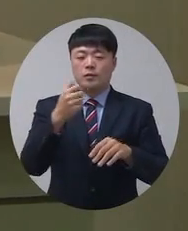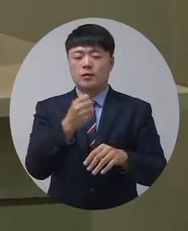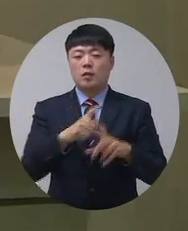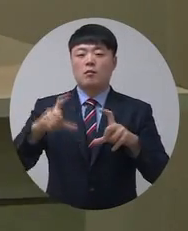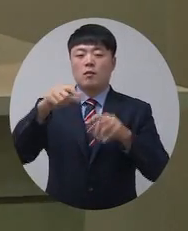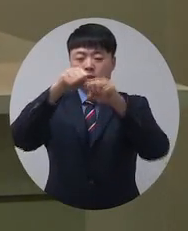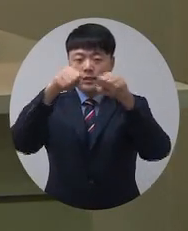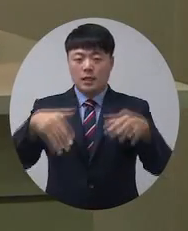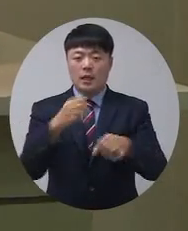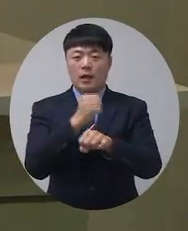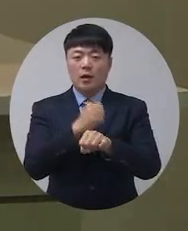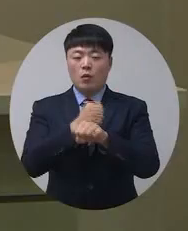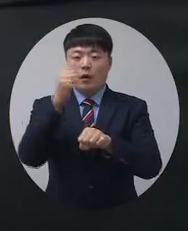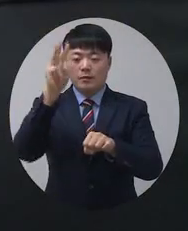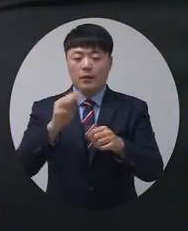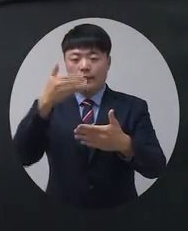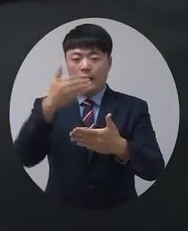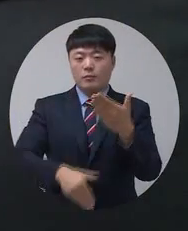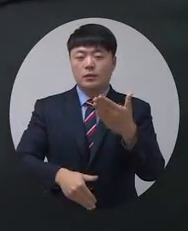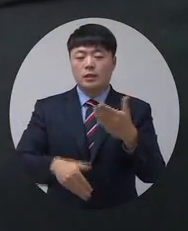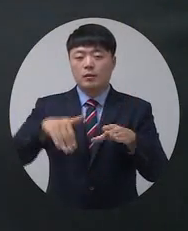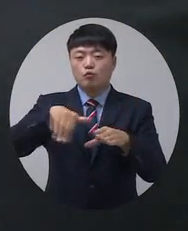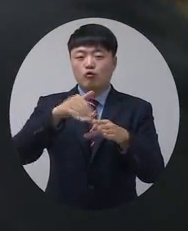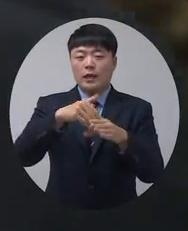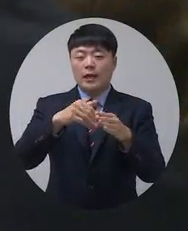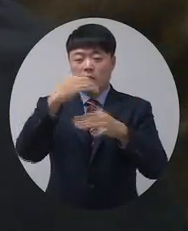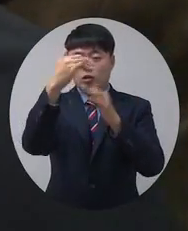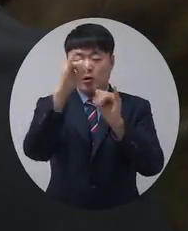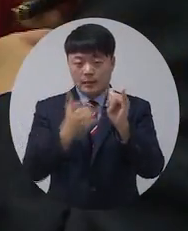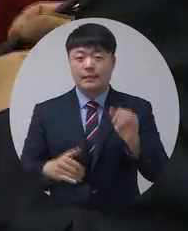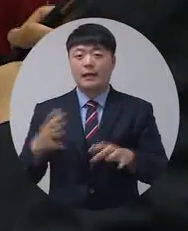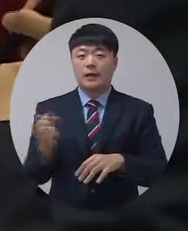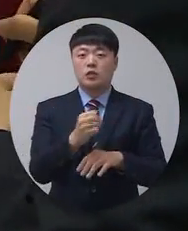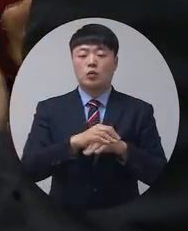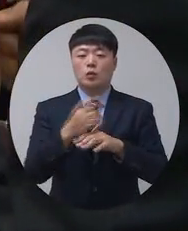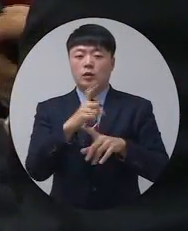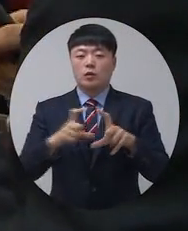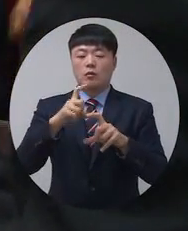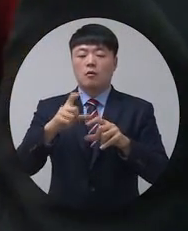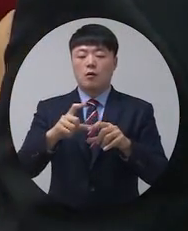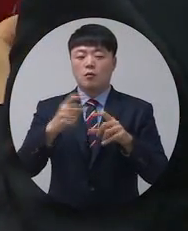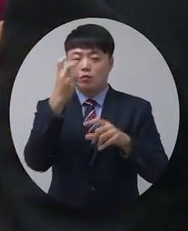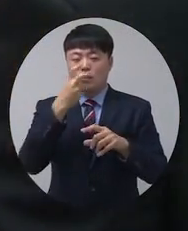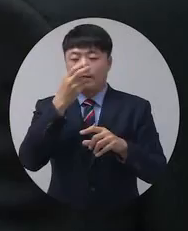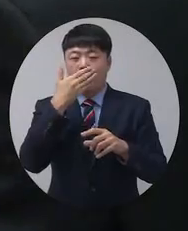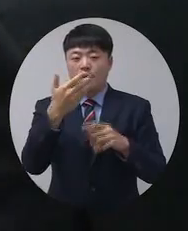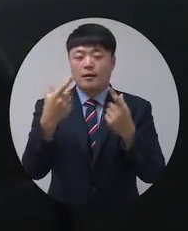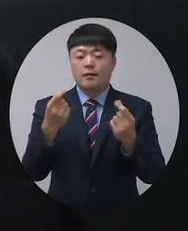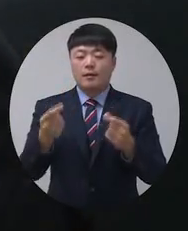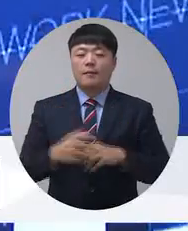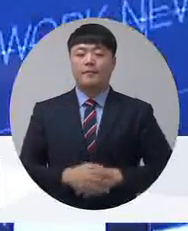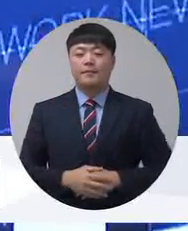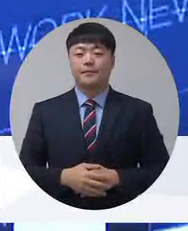합천 역사 정리와 남겨진 역사 문화 자원을 바탕으로 역사를 재조명할 수 있는 계기가 되길 바란다고 밝혔습니다.